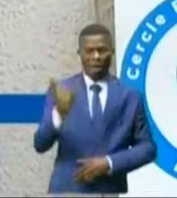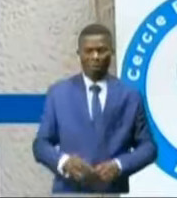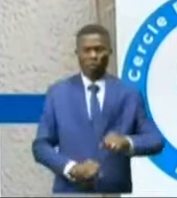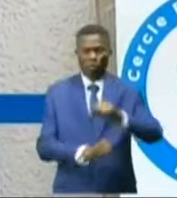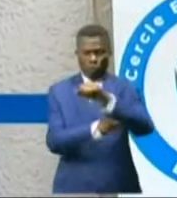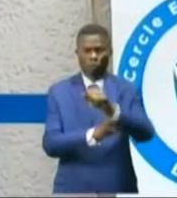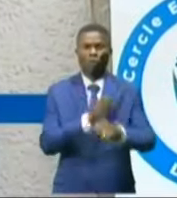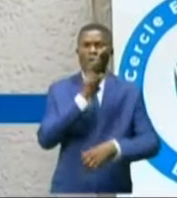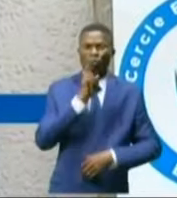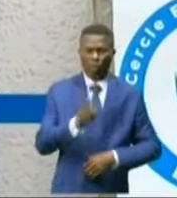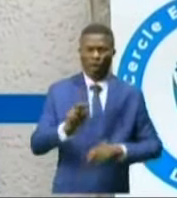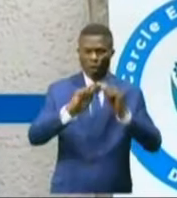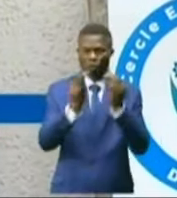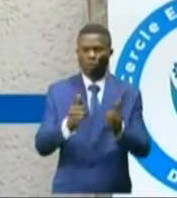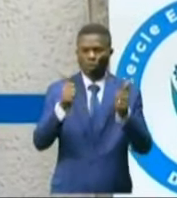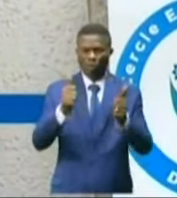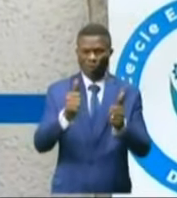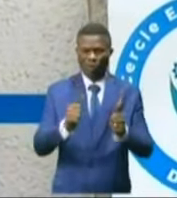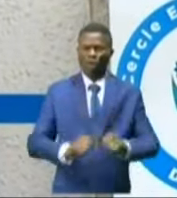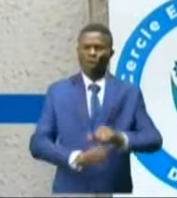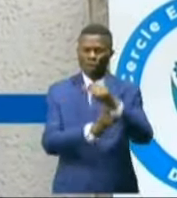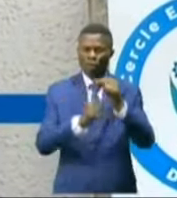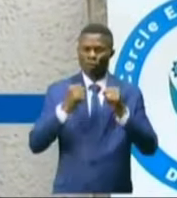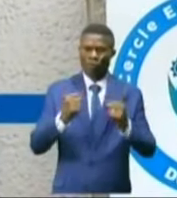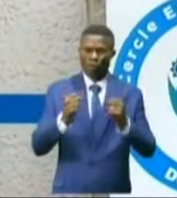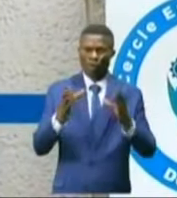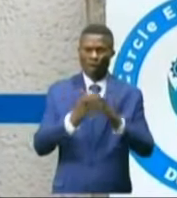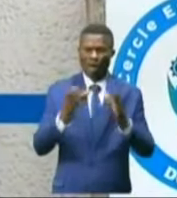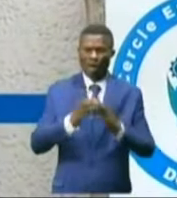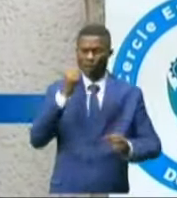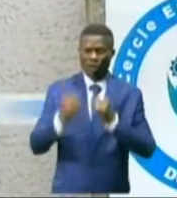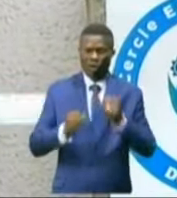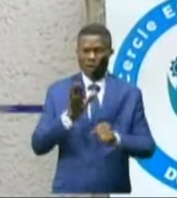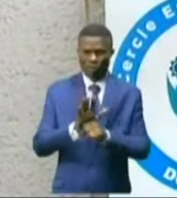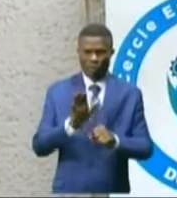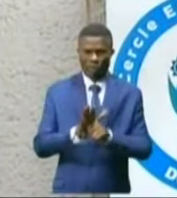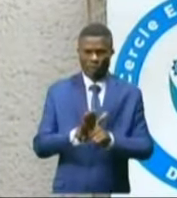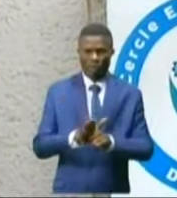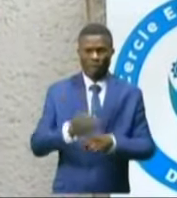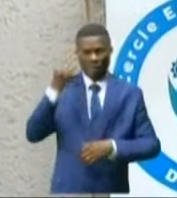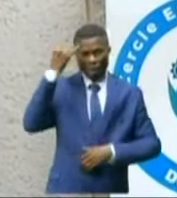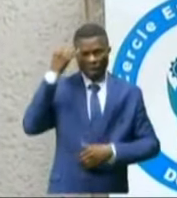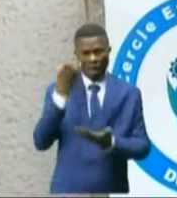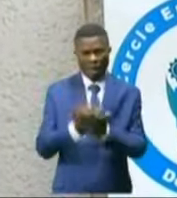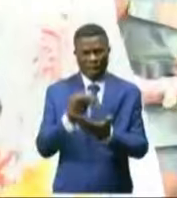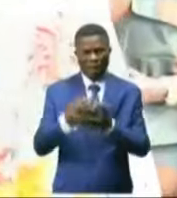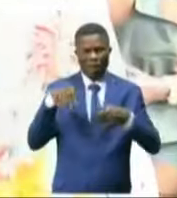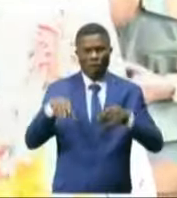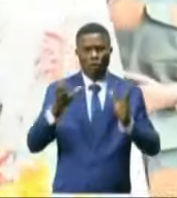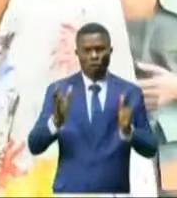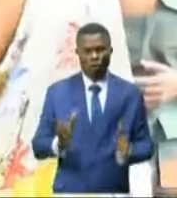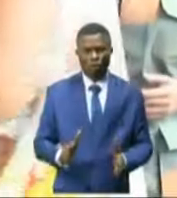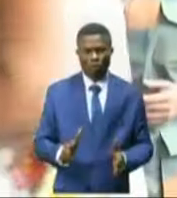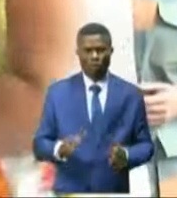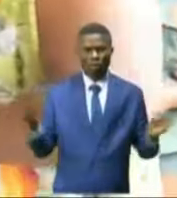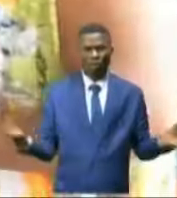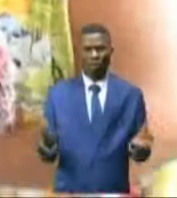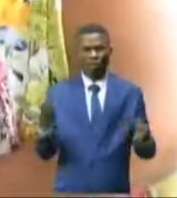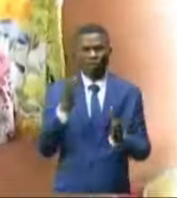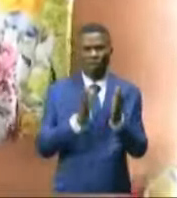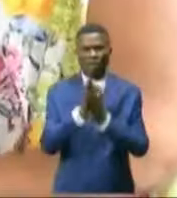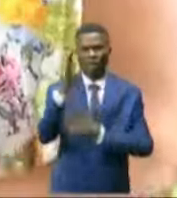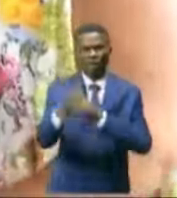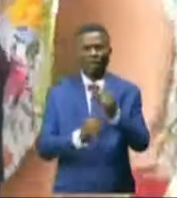soutiendrait vivement et efficace, avec beaucoup d'efficacité, l'économie congolaise. Pour célébrer le